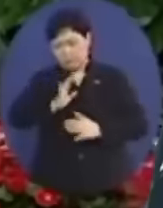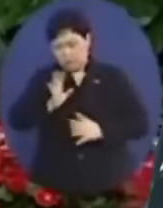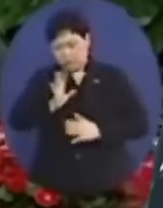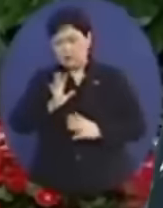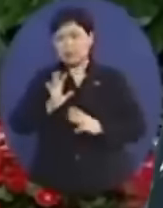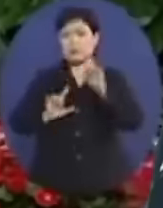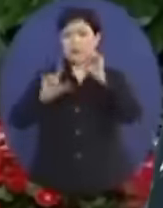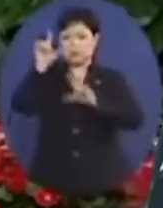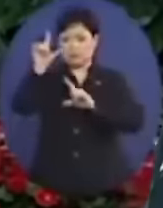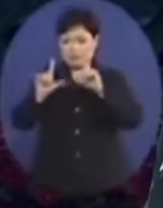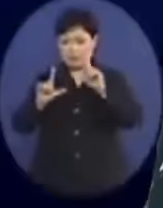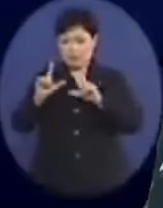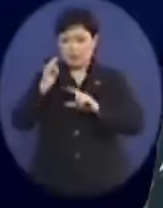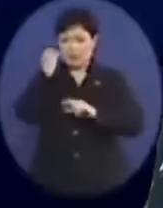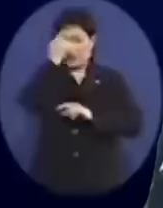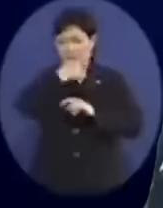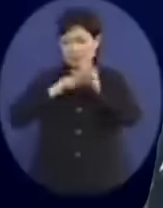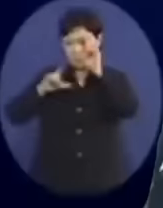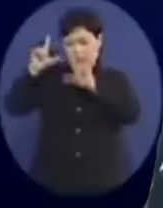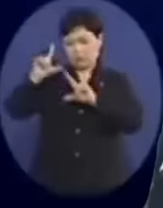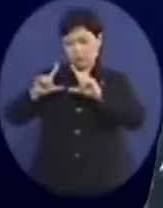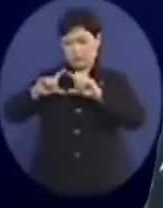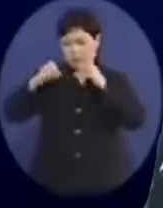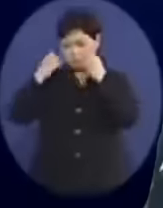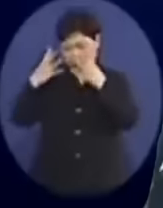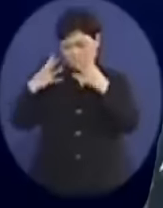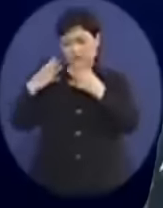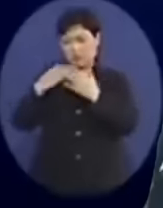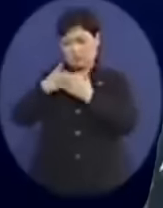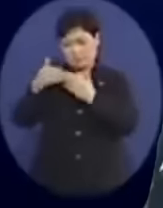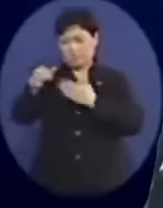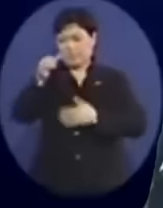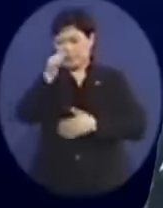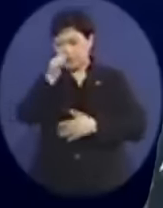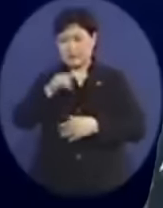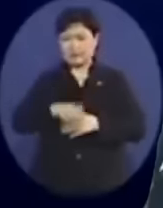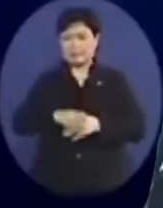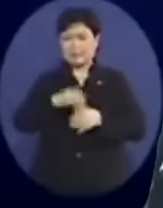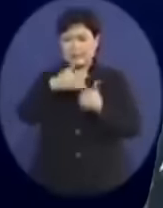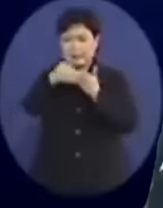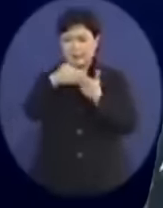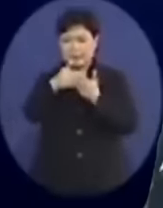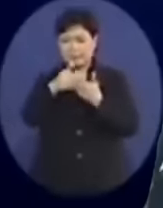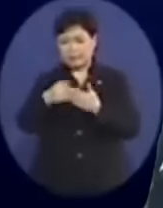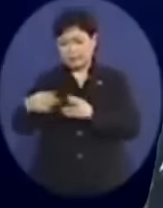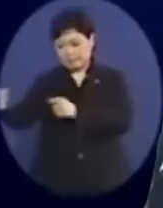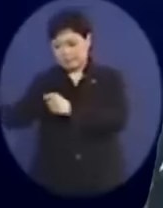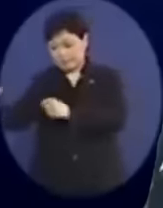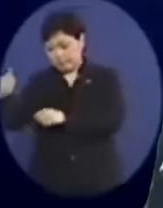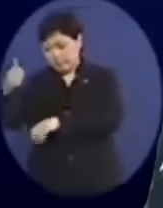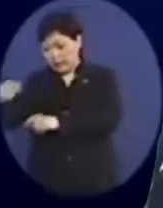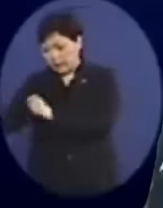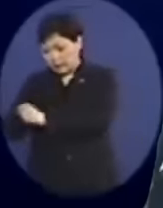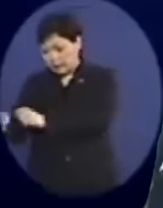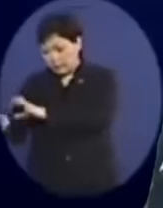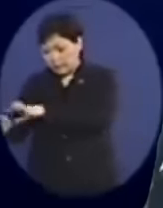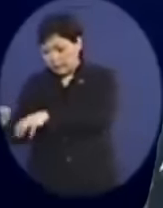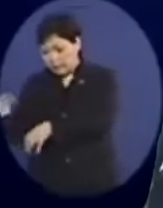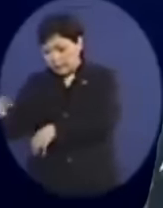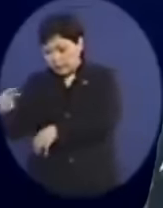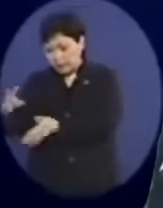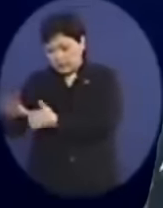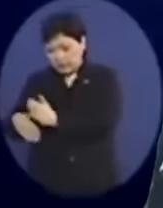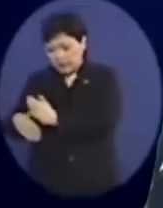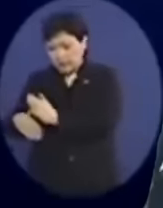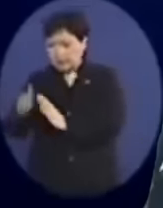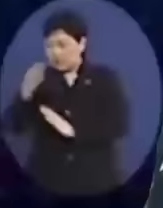모습이 그 표정이 하나같이 살아 있다고 합니다 그런데 그의 그림의 한쪽 구석에는 2천년 전 당시의 유대